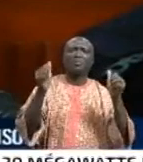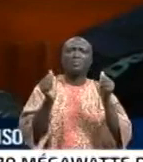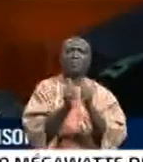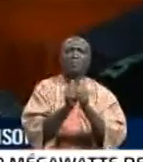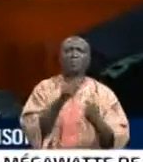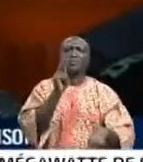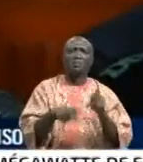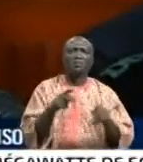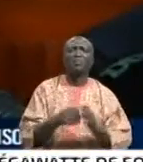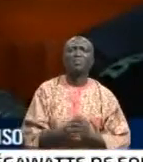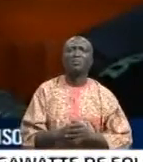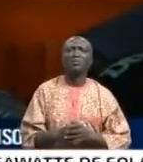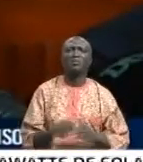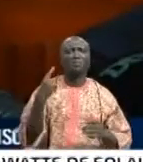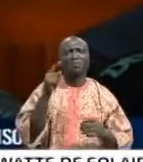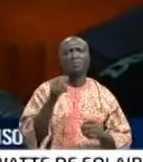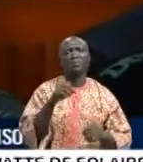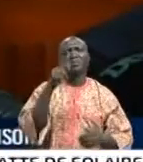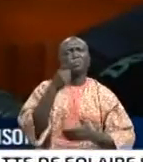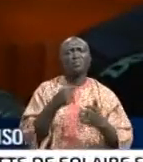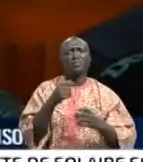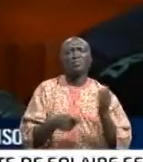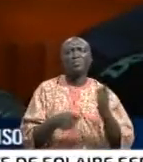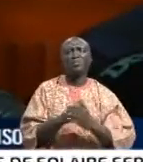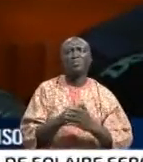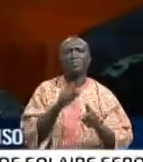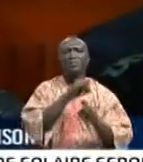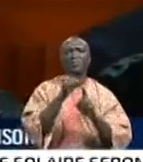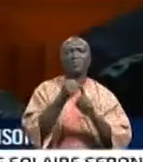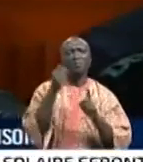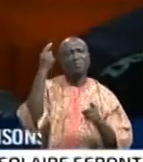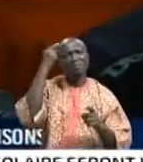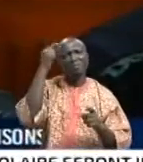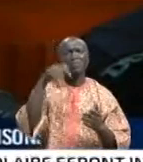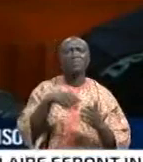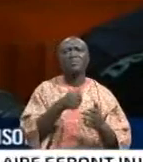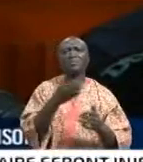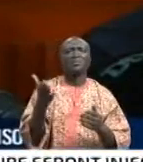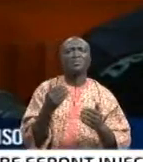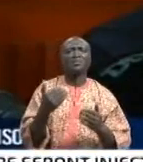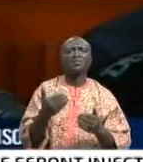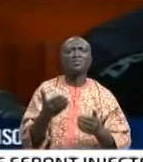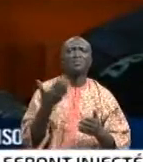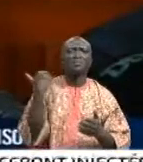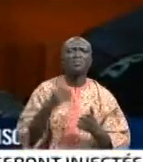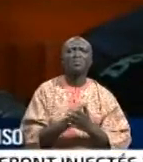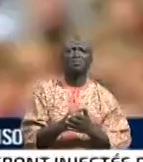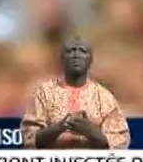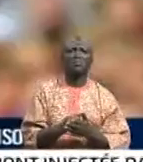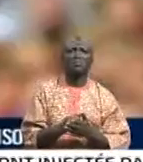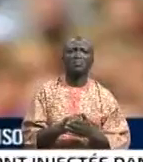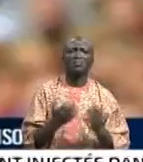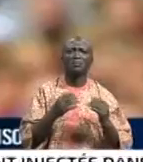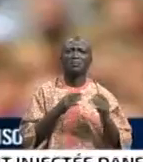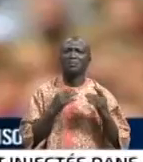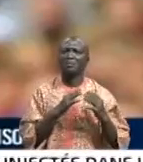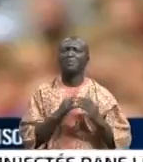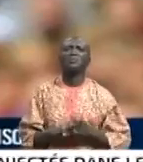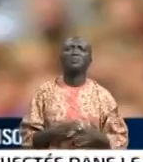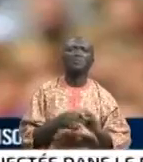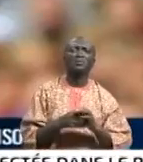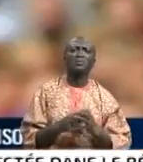ose affronter République quel que soit la situation parce que sinon parce que lui il pensait que il y avait une sorte de psychose des